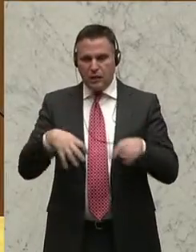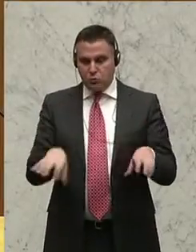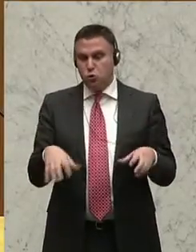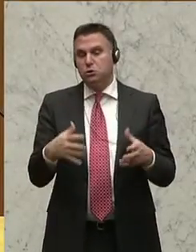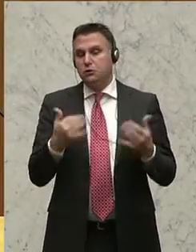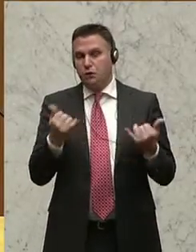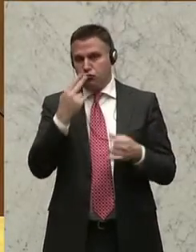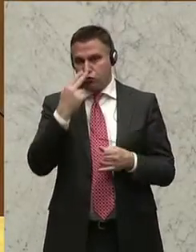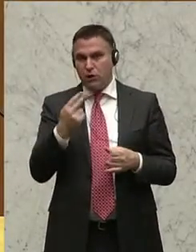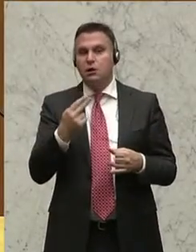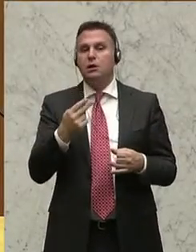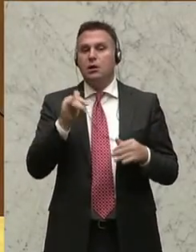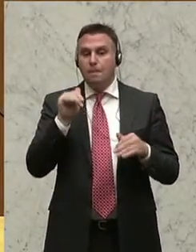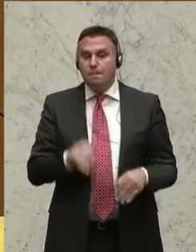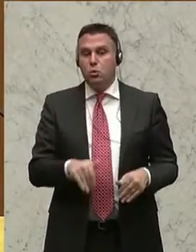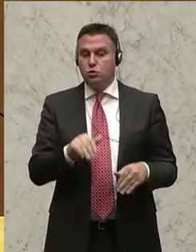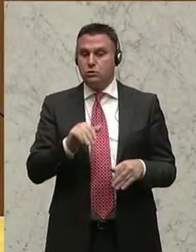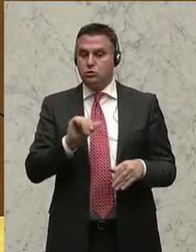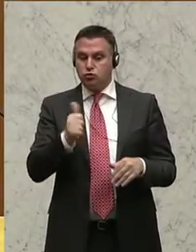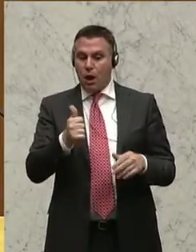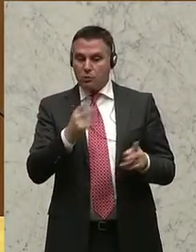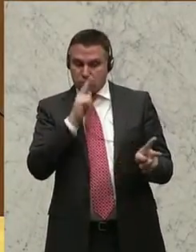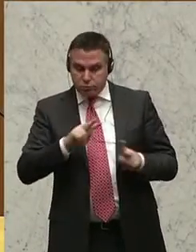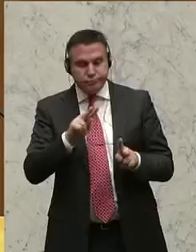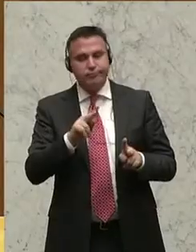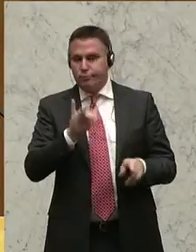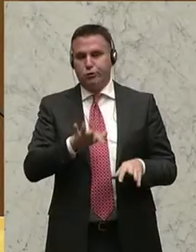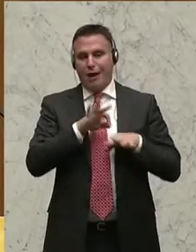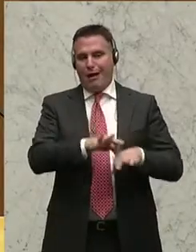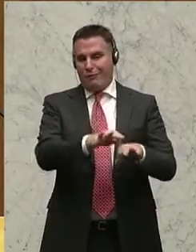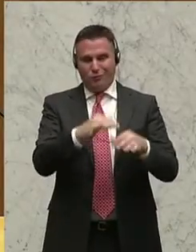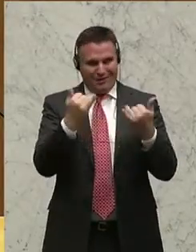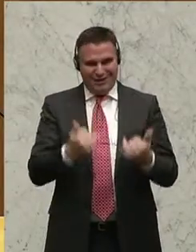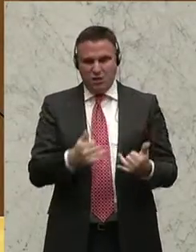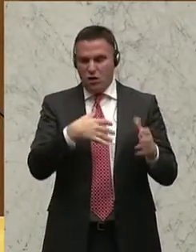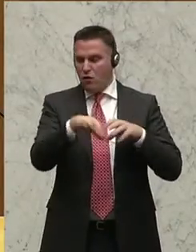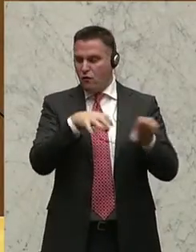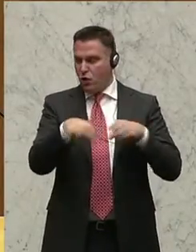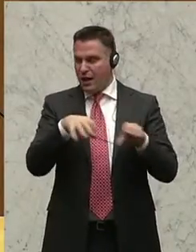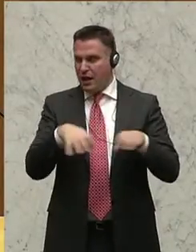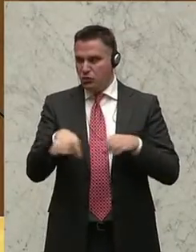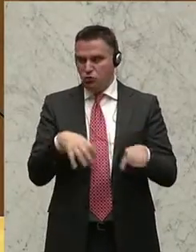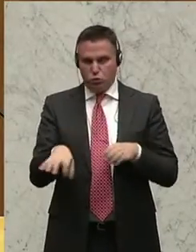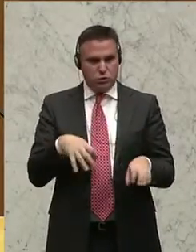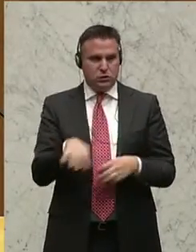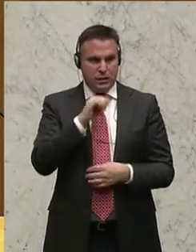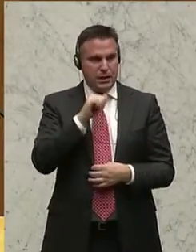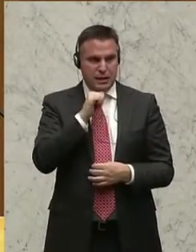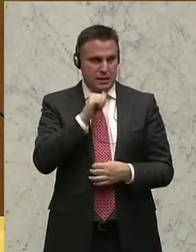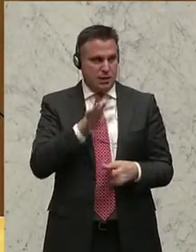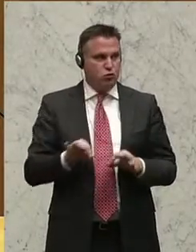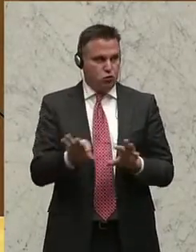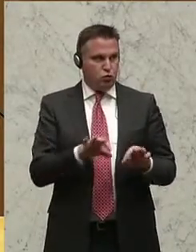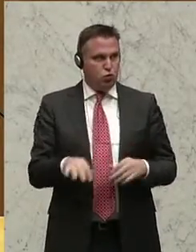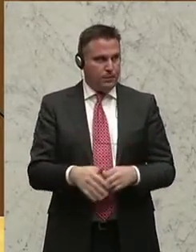müsste ihn man überhaupt erst mal einführen. Denn das, was wir in Österreich haben, hat mit Föderalismus eigentlich nichts zu tun. Wir